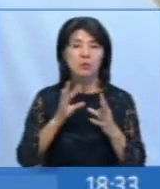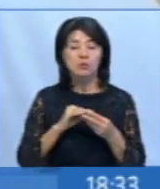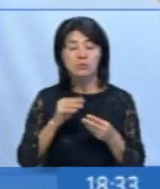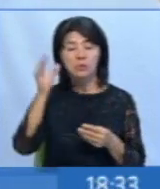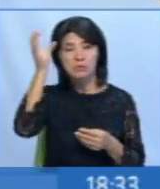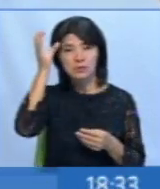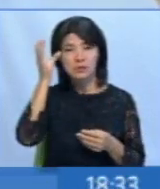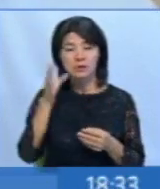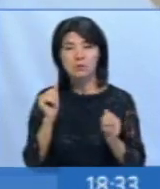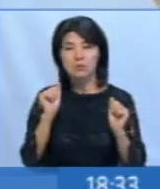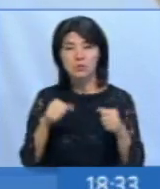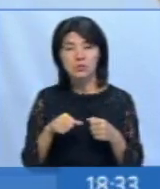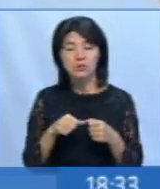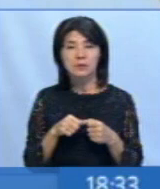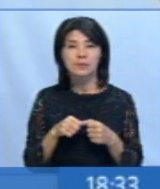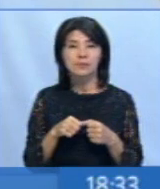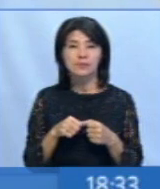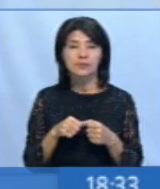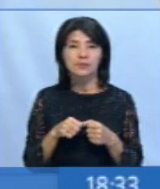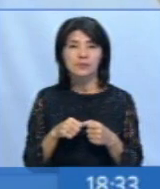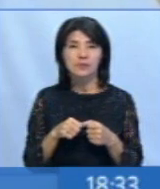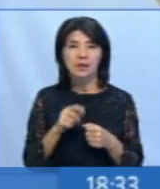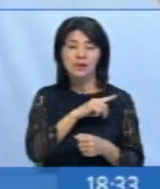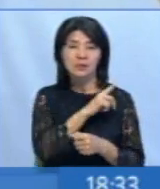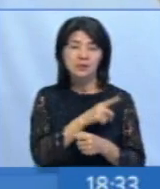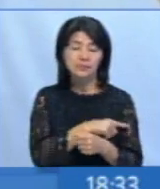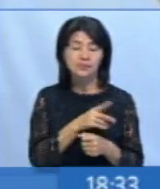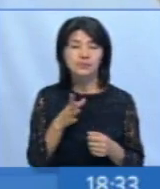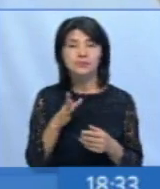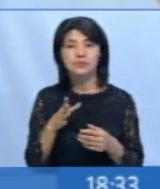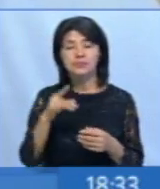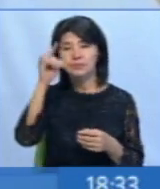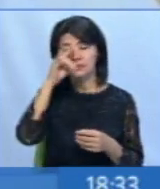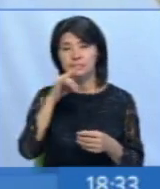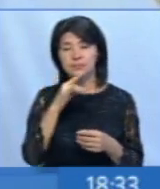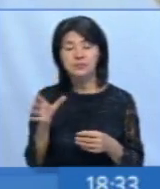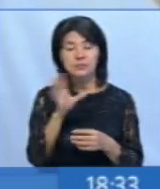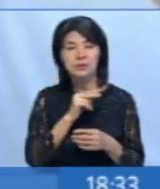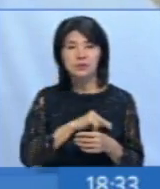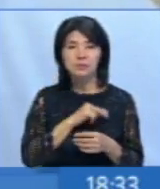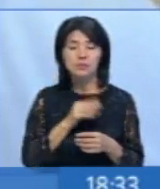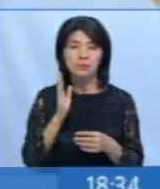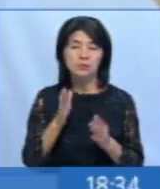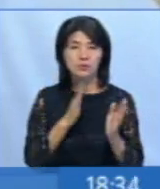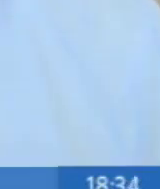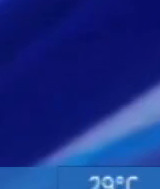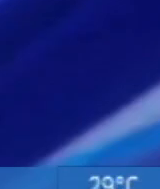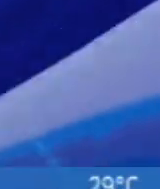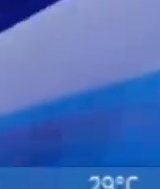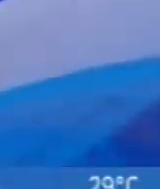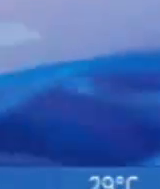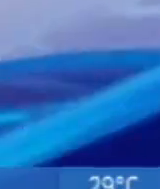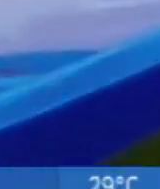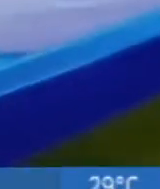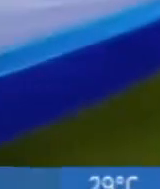образования, позволит удержать сильных абитуриентов в Казахстане. Надеюсь, эта работа будет проводиться системно.